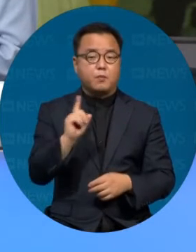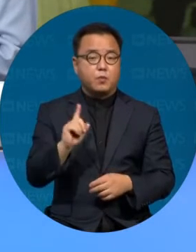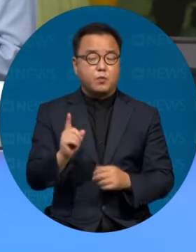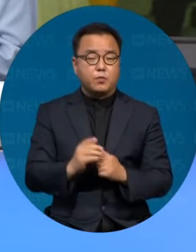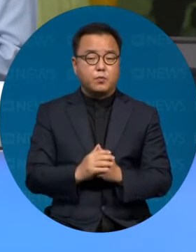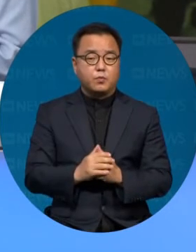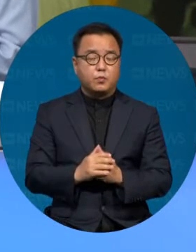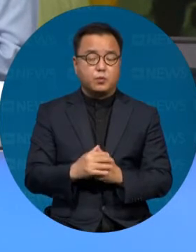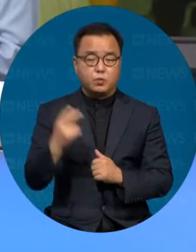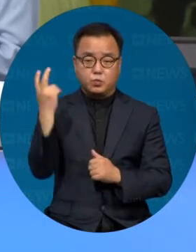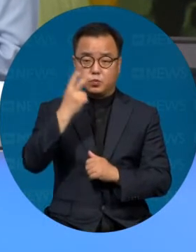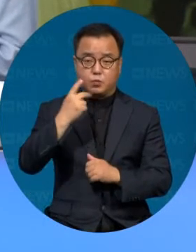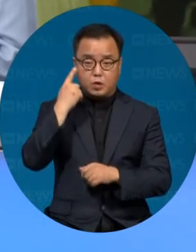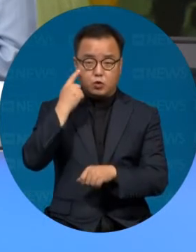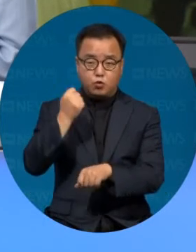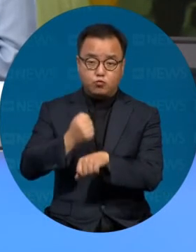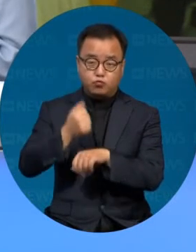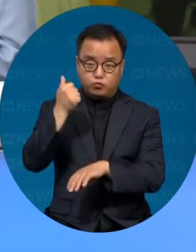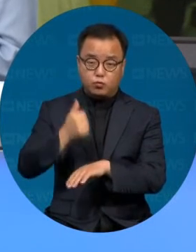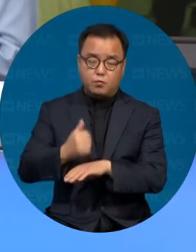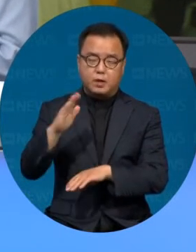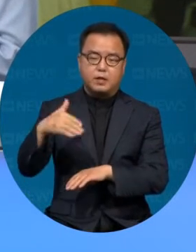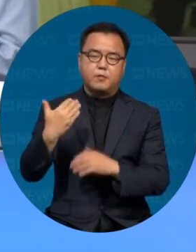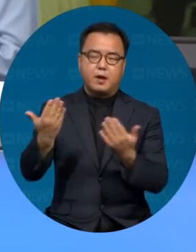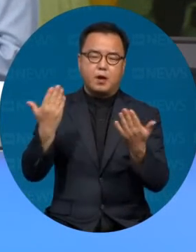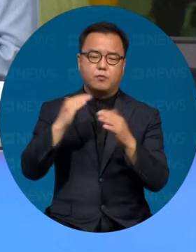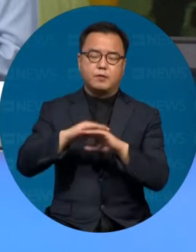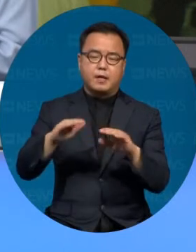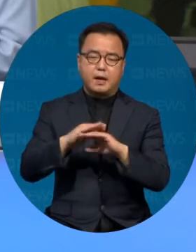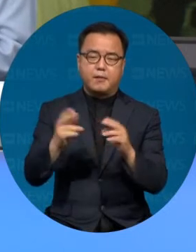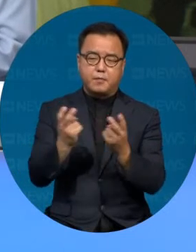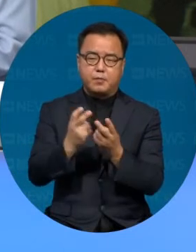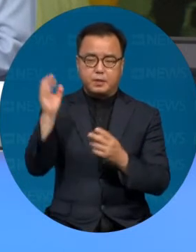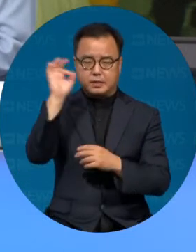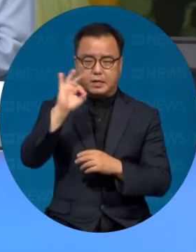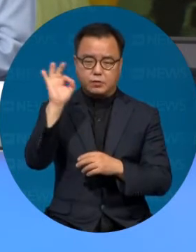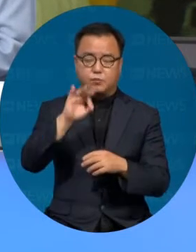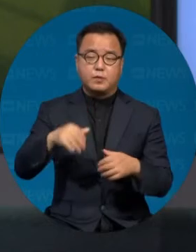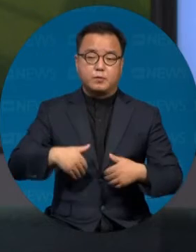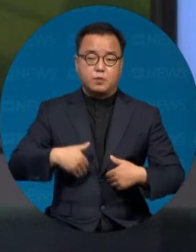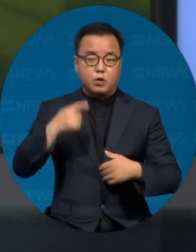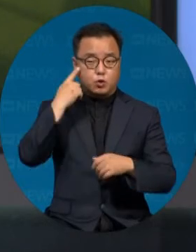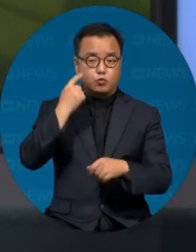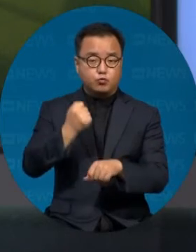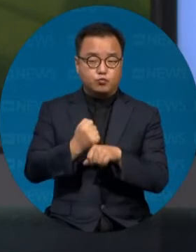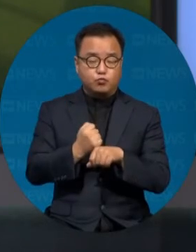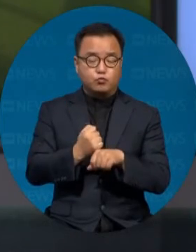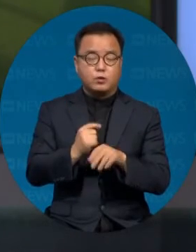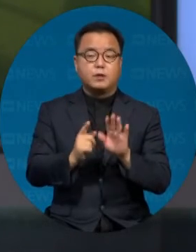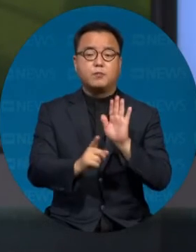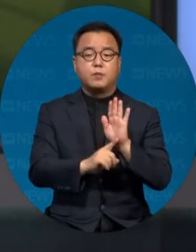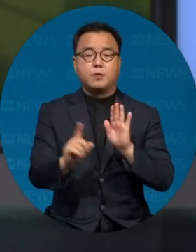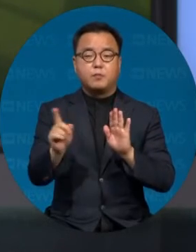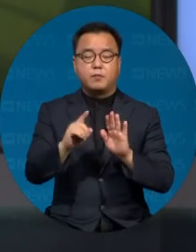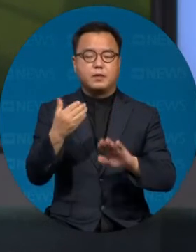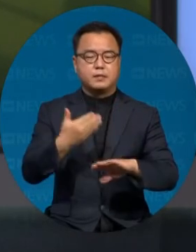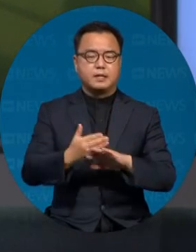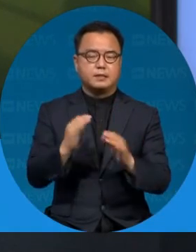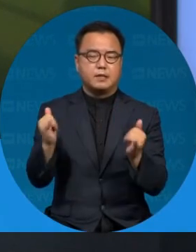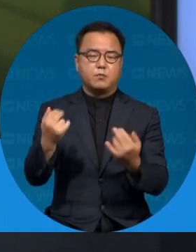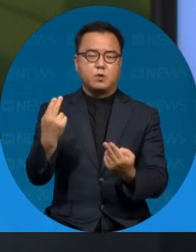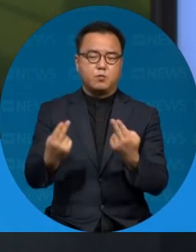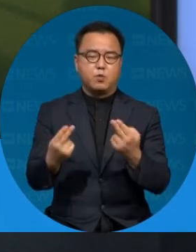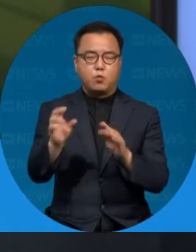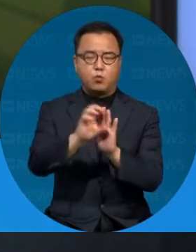조사 결과가 나왔으니까 학교도 실질적인 대안책을 찾아야겠죠. 실제 연구에서는 다른 사람들보다 코로나19에